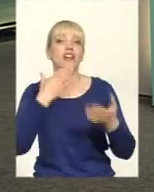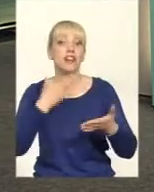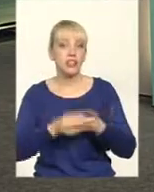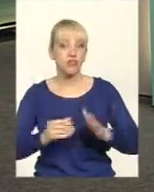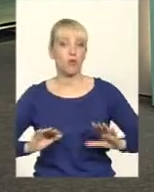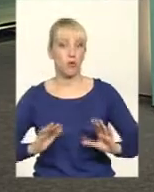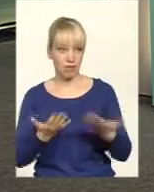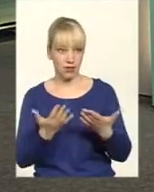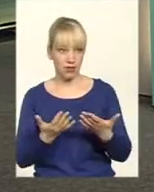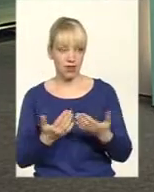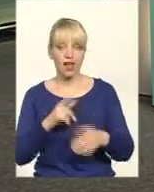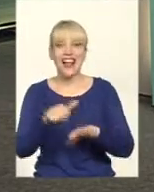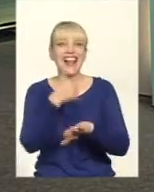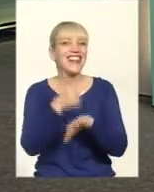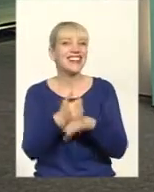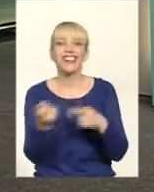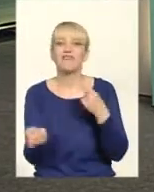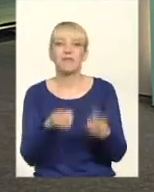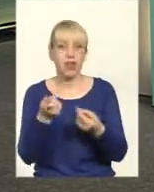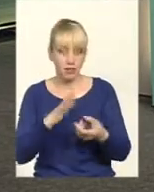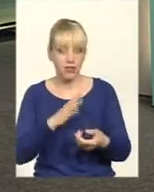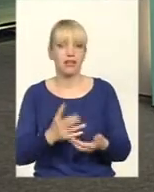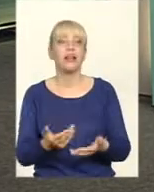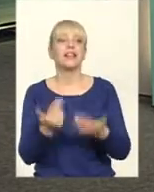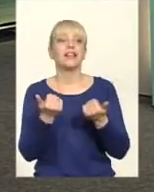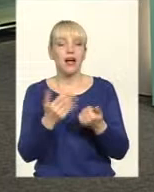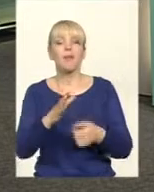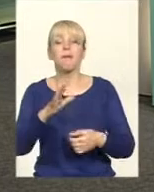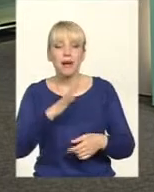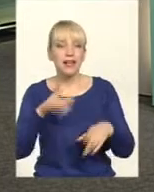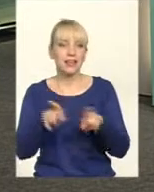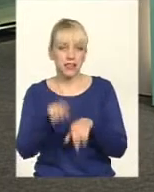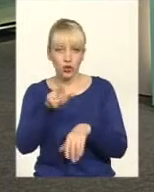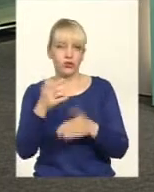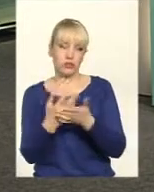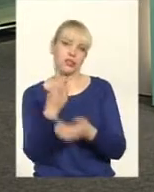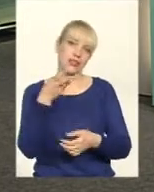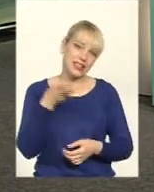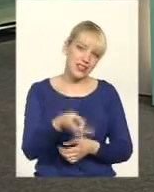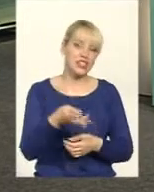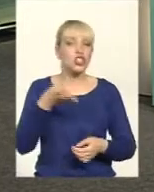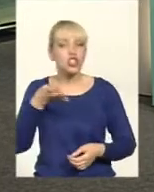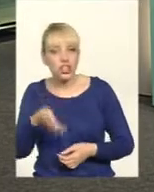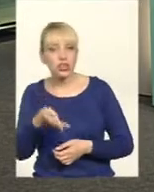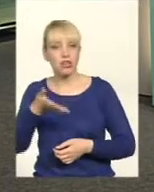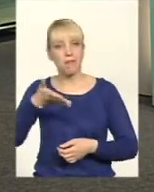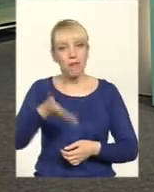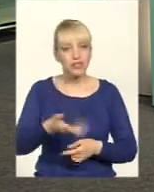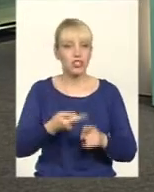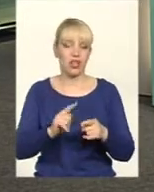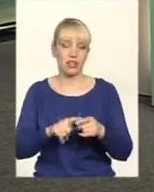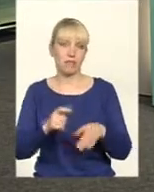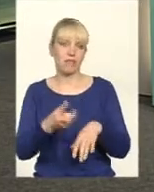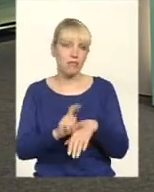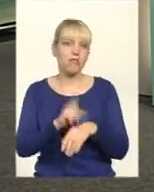были, ну, которых... Может, у нас замало было? Народ... Не, естественно, такие лица были, да, около 3-4-5 тысяч, но это было подавляющим в